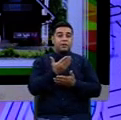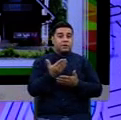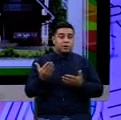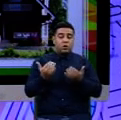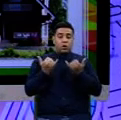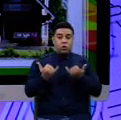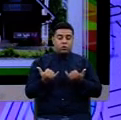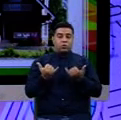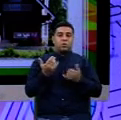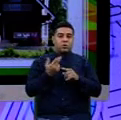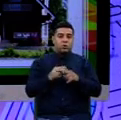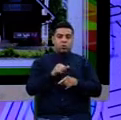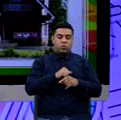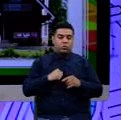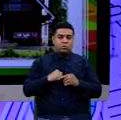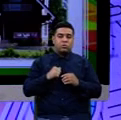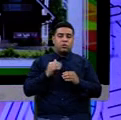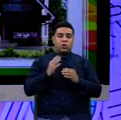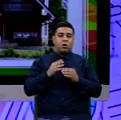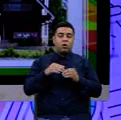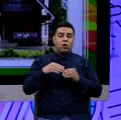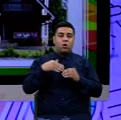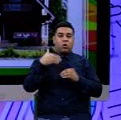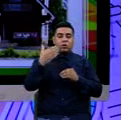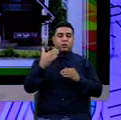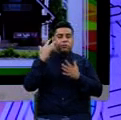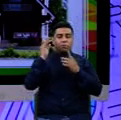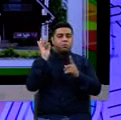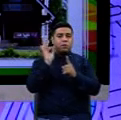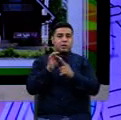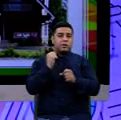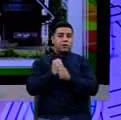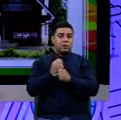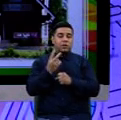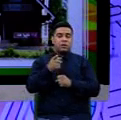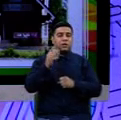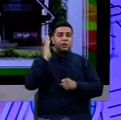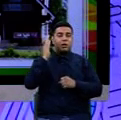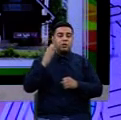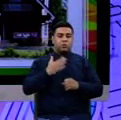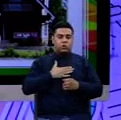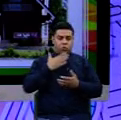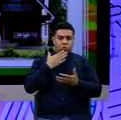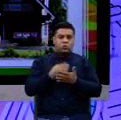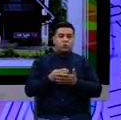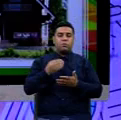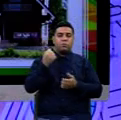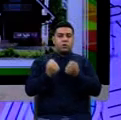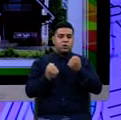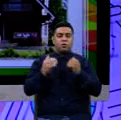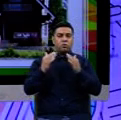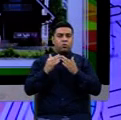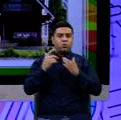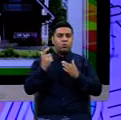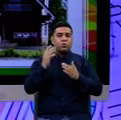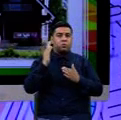siz hozirdanoq o'z oldingizga maqsad qilishingiz kerak. Kelajakda o'zingizning shaxsiy mashinangiz,